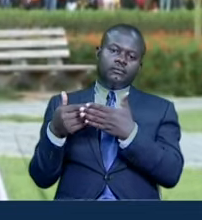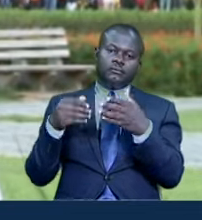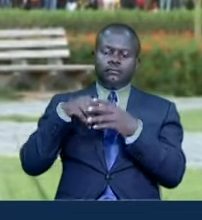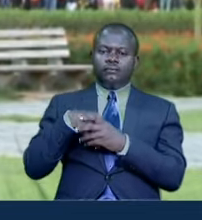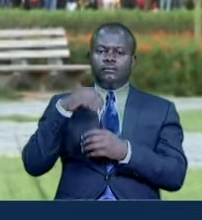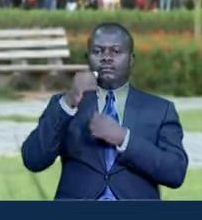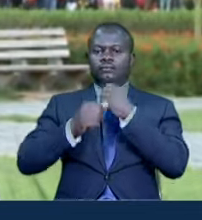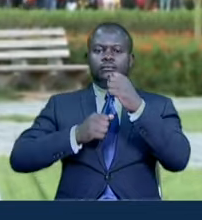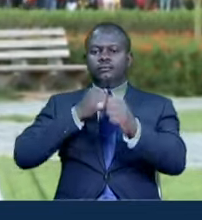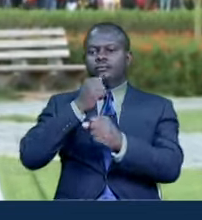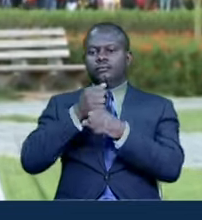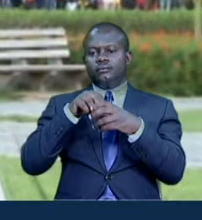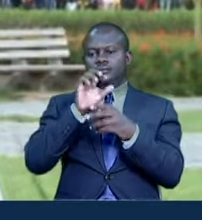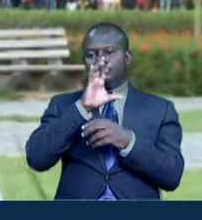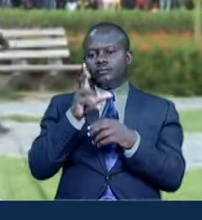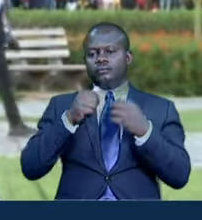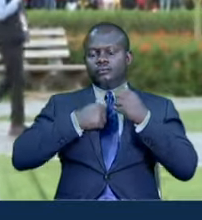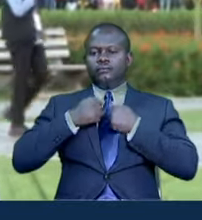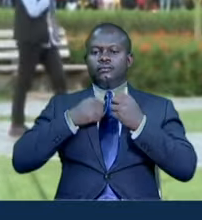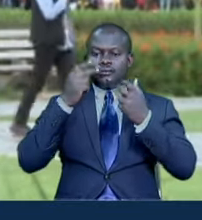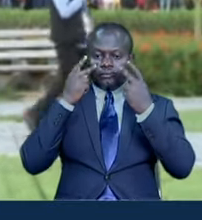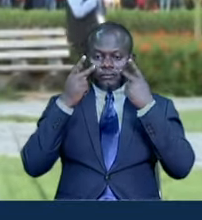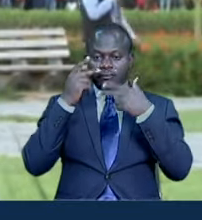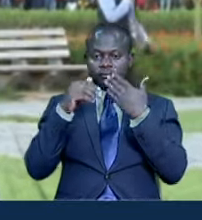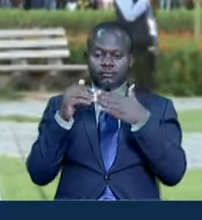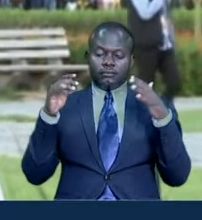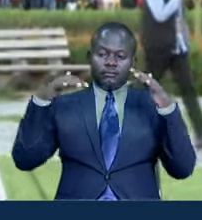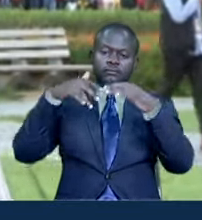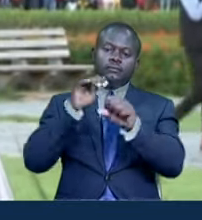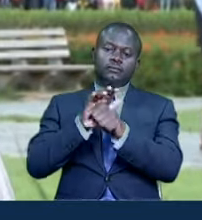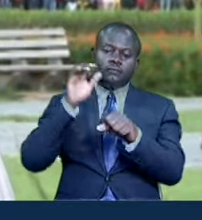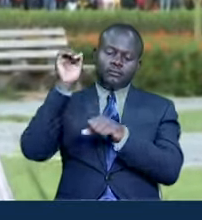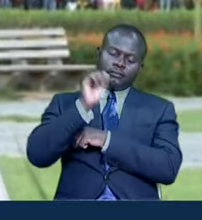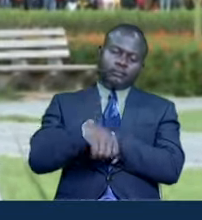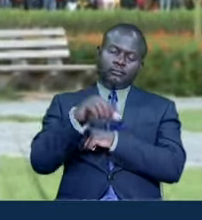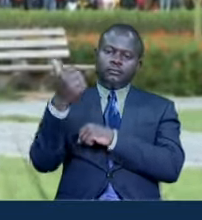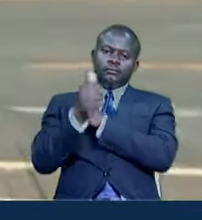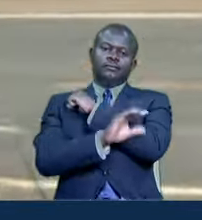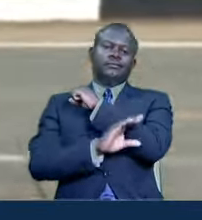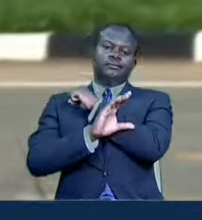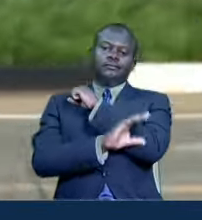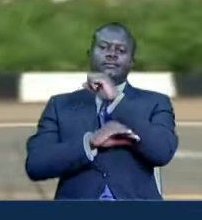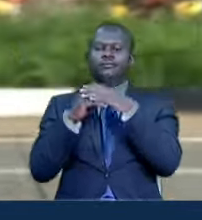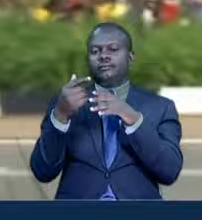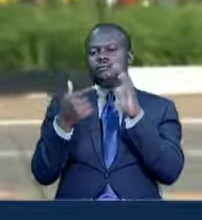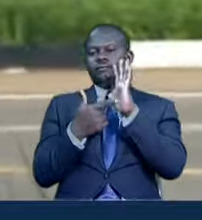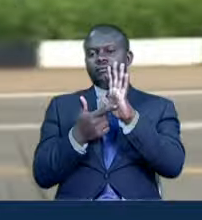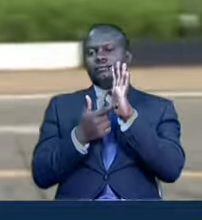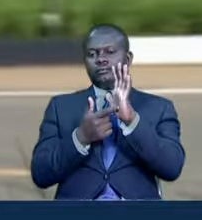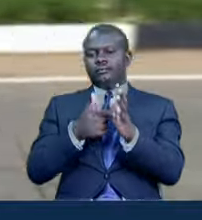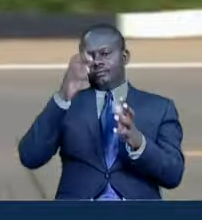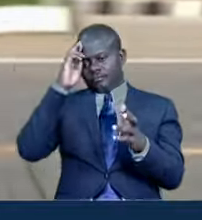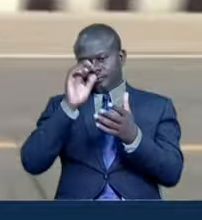uyu mwaka muri Afurika u Rwanda rwabonye abitabiriye benshi kuruta ibindi bihugu. Ibi rero bikaba biduha